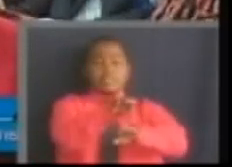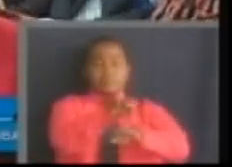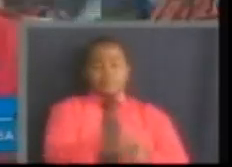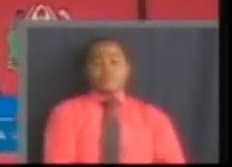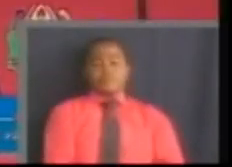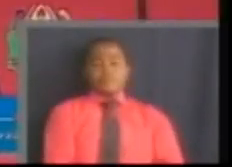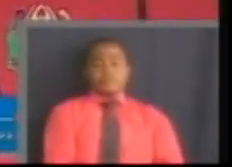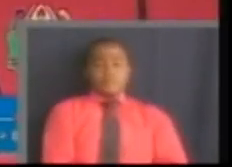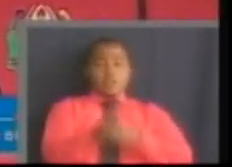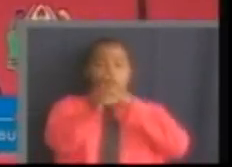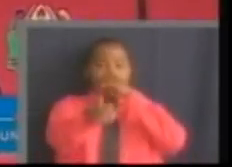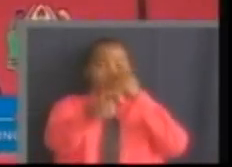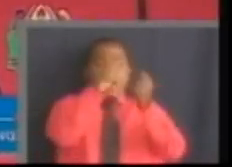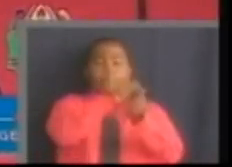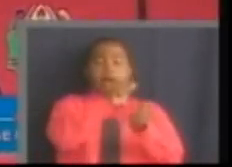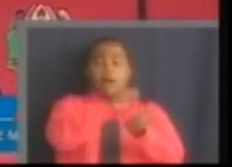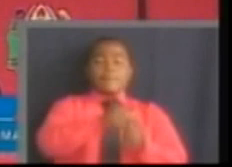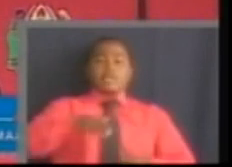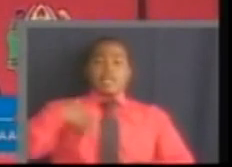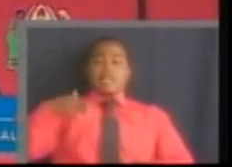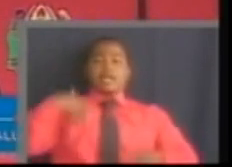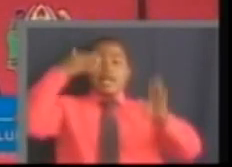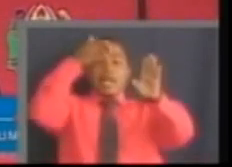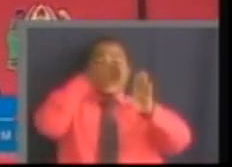kuna mambo hapa yanahitaji dhamira njema tu,